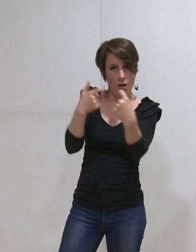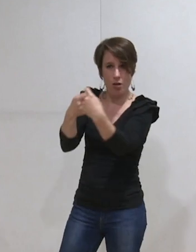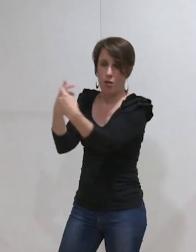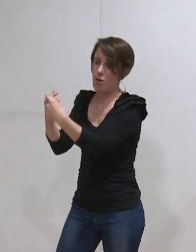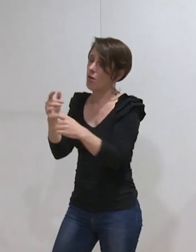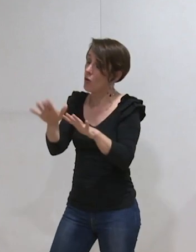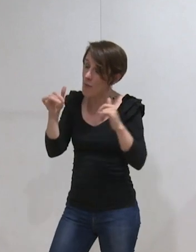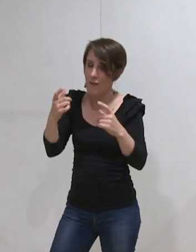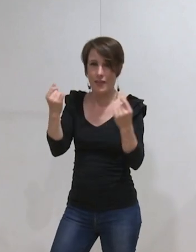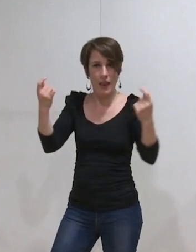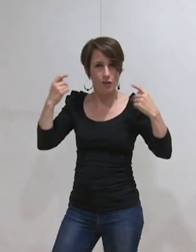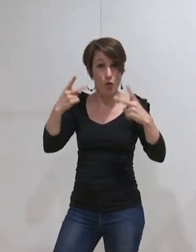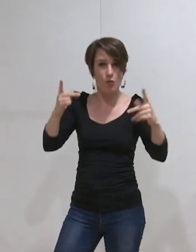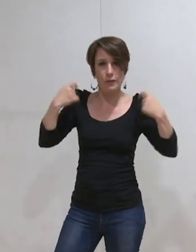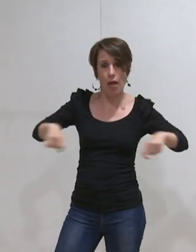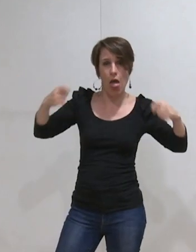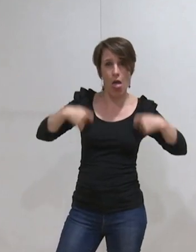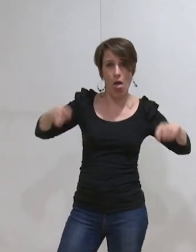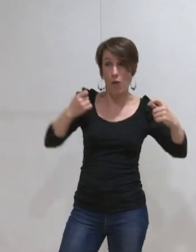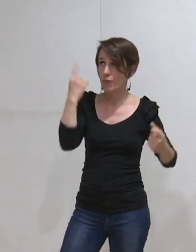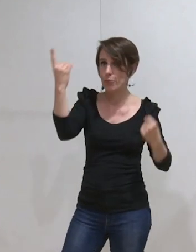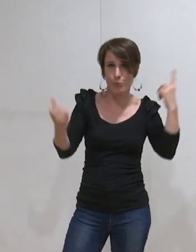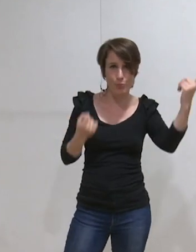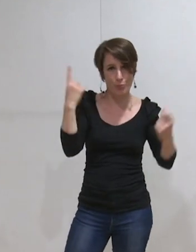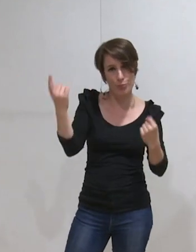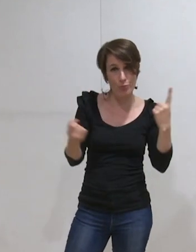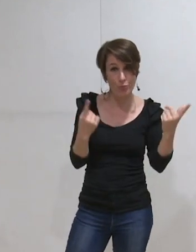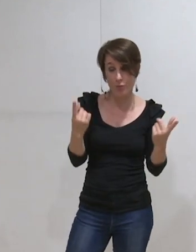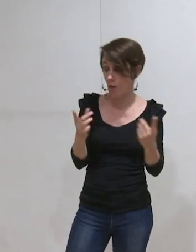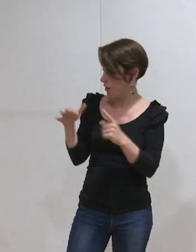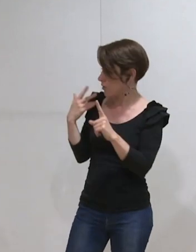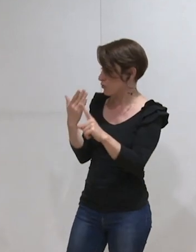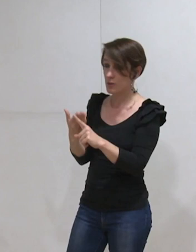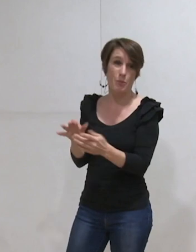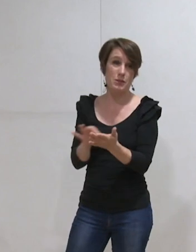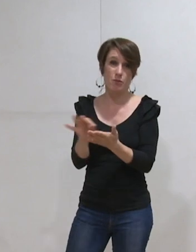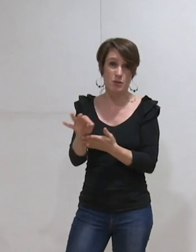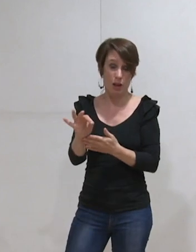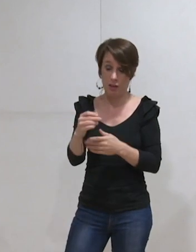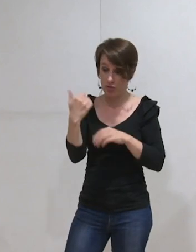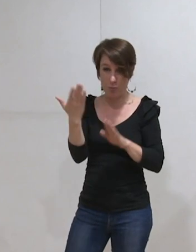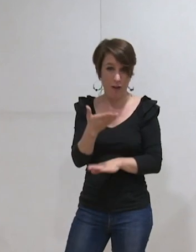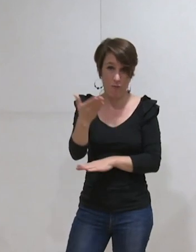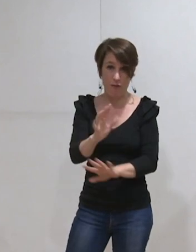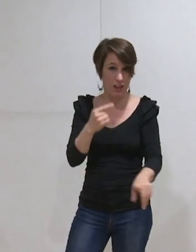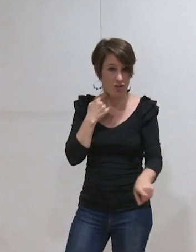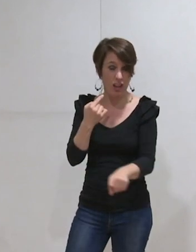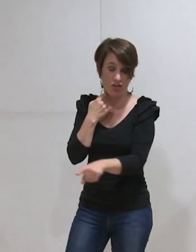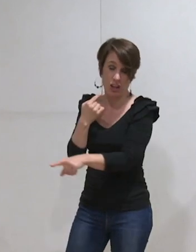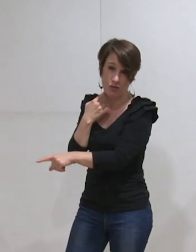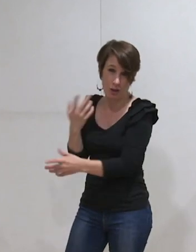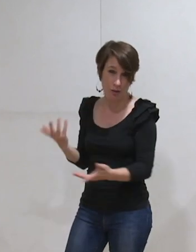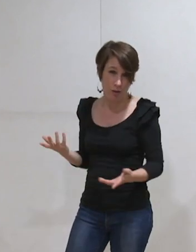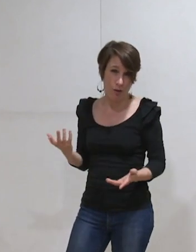de l'argent public nous partageons le constat d'un échec des stratégies entreprises jusqu'ici nous partageons aussi j'en suis sûr l'ambition de